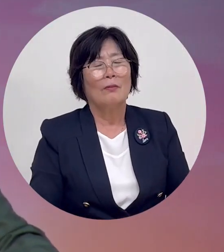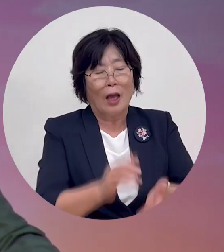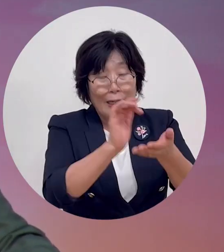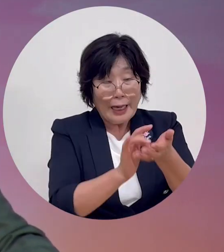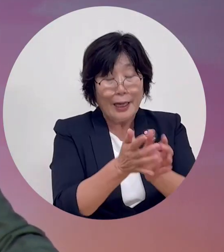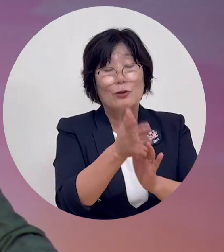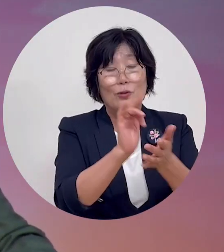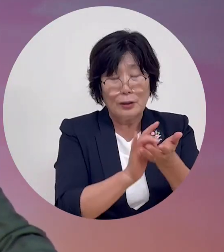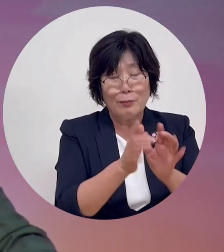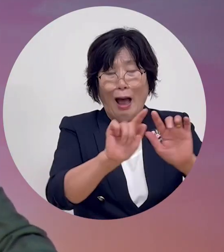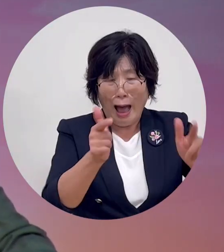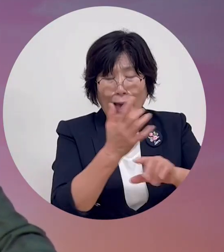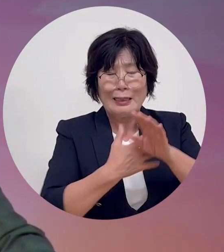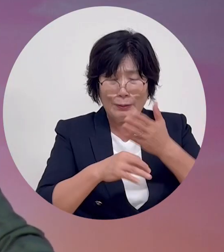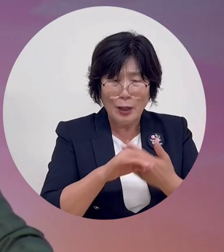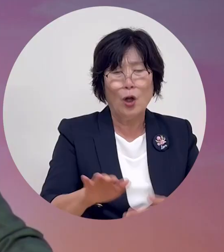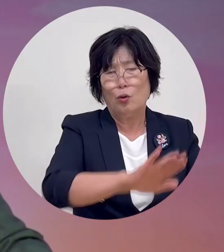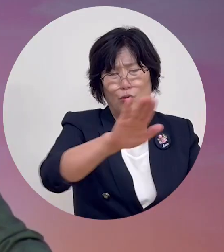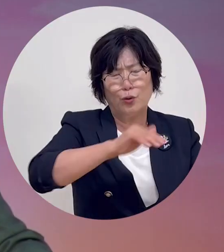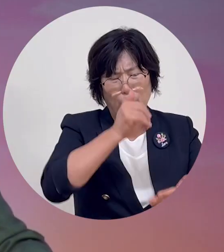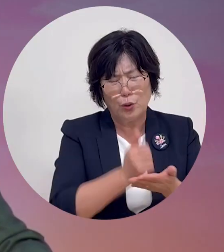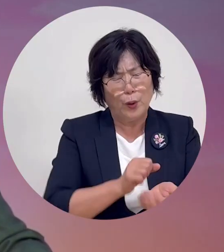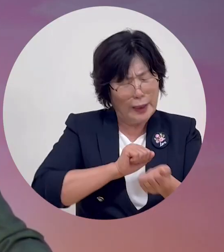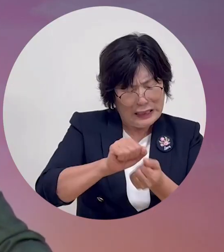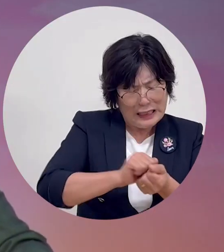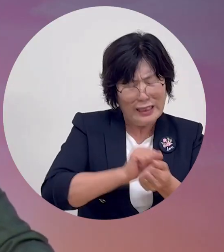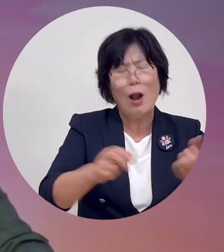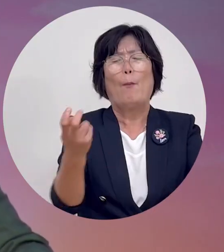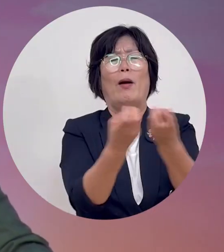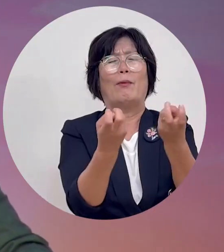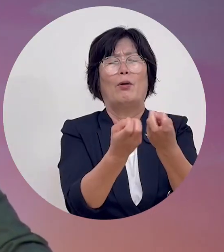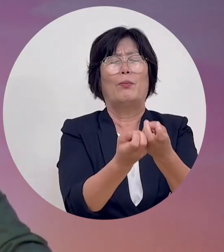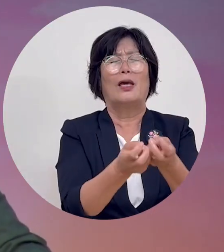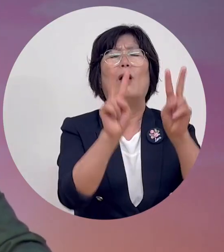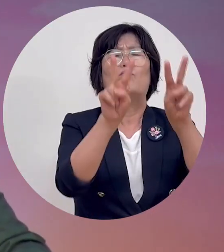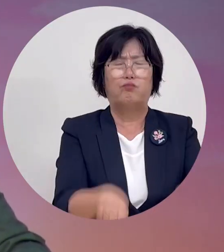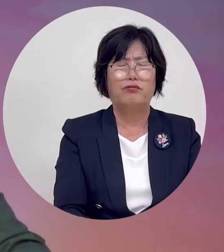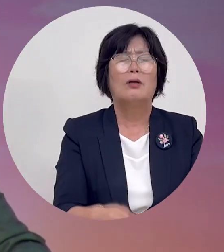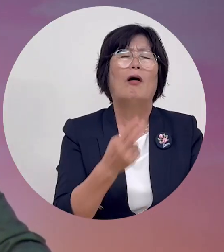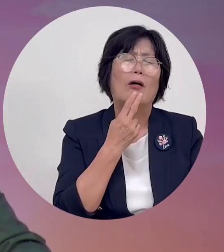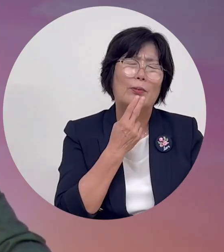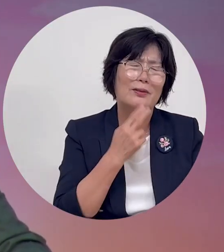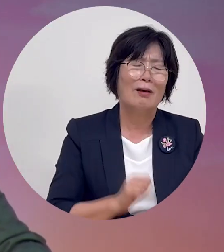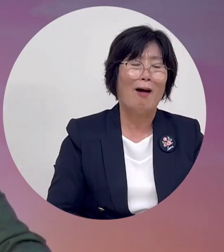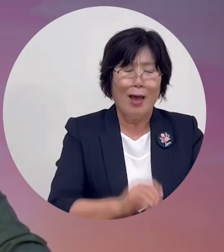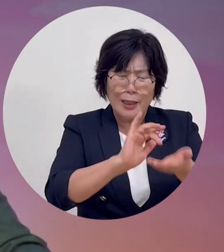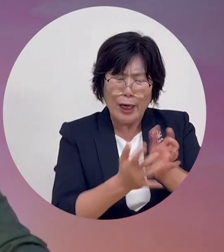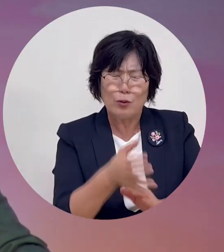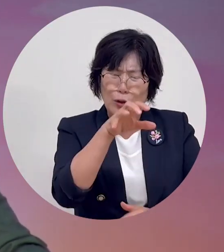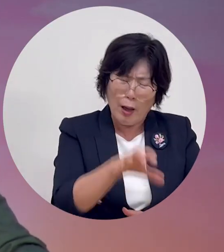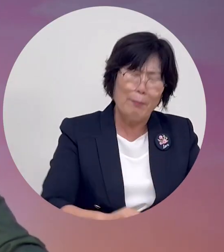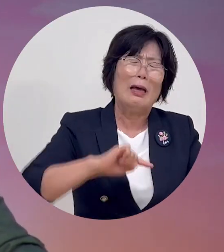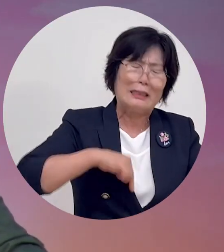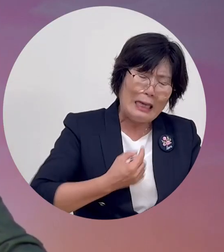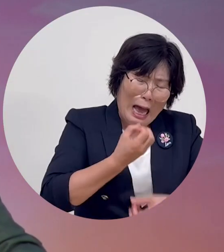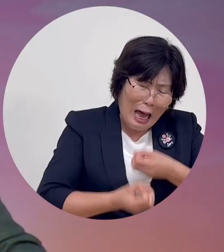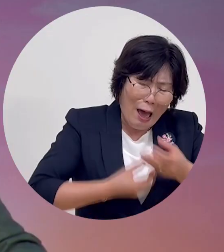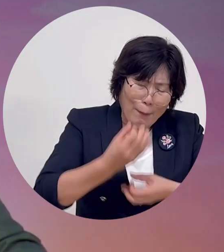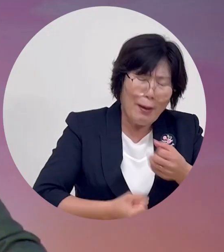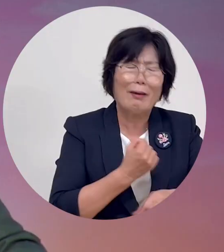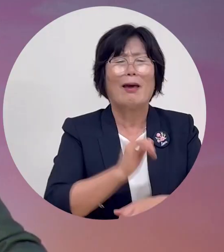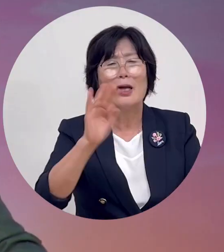예수님이 아니면 우리 죄를 씻을 방법이 없어요. 여러분, 예수님 앞에 자백하셔야 돼. 예수님 앞에 내